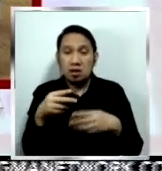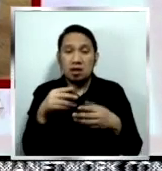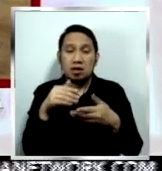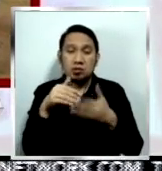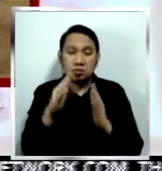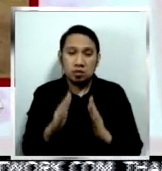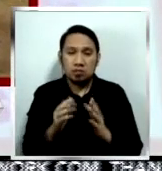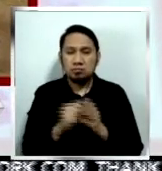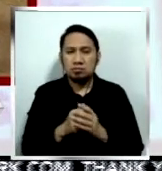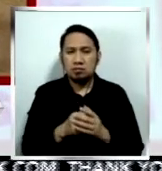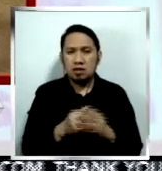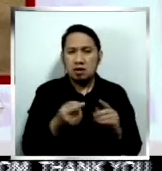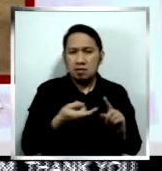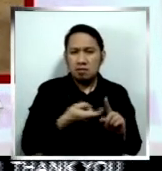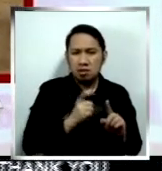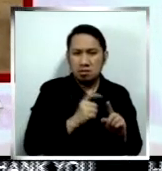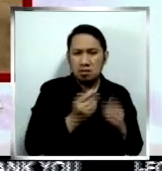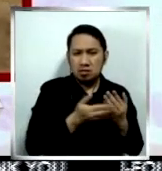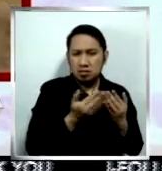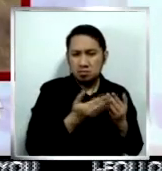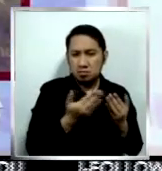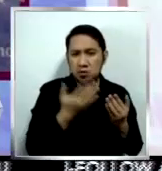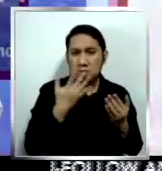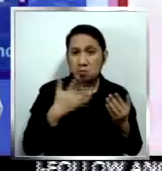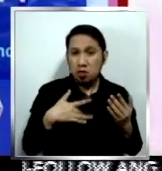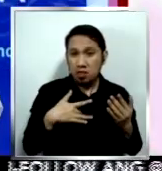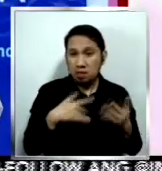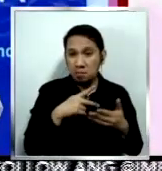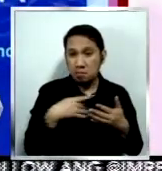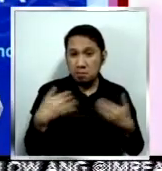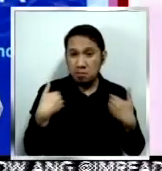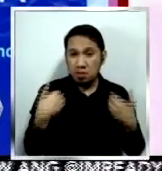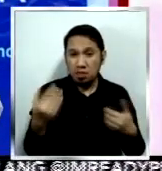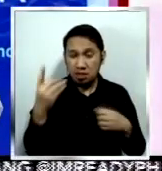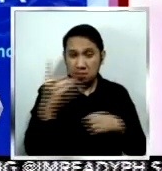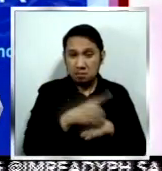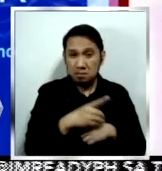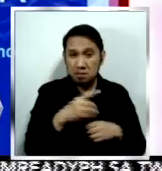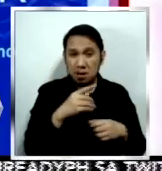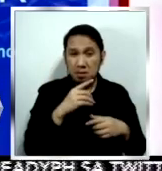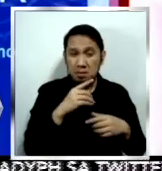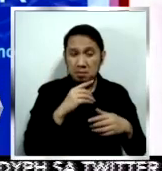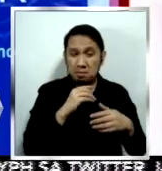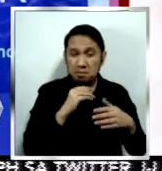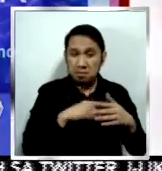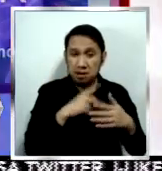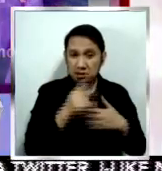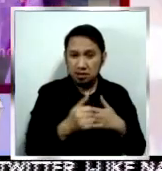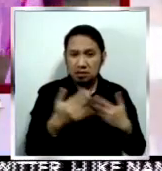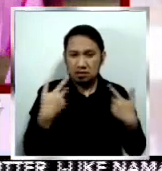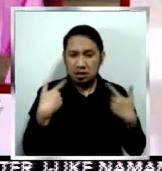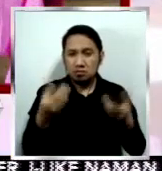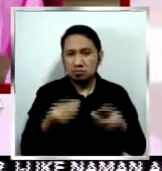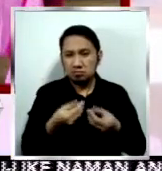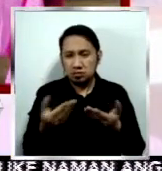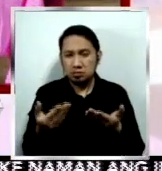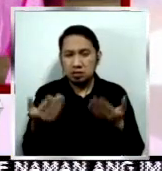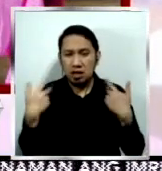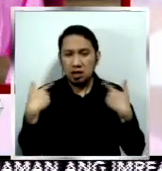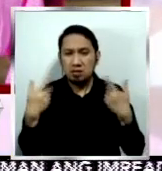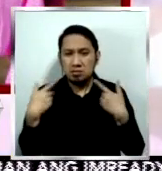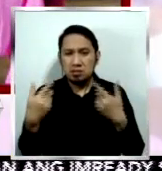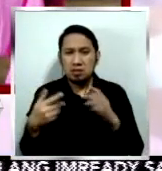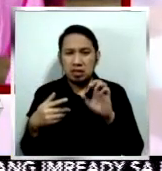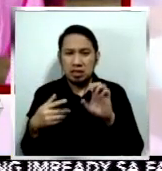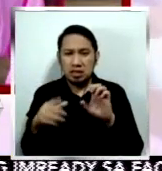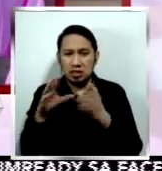Birthday Project, nabuo ang grupong EduConnect ni Giselle at nakapagbigay na ng 30 e-learning sets sa 8 public